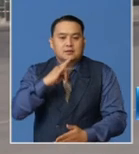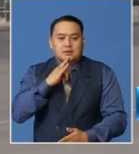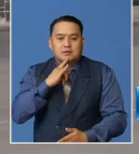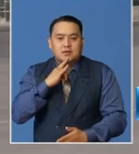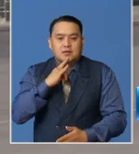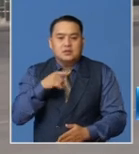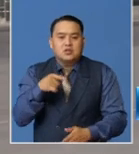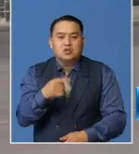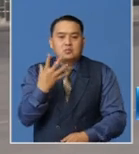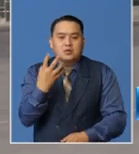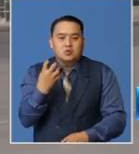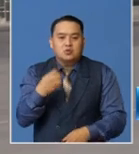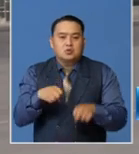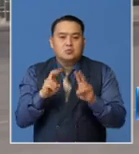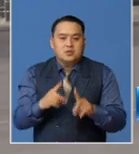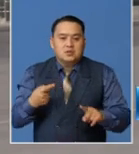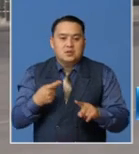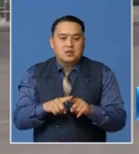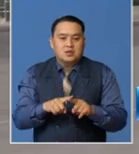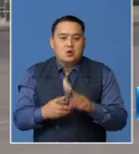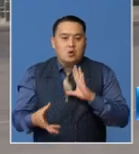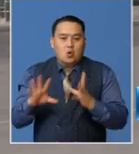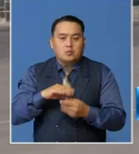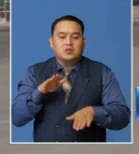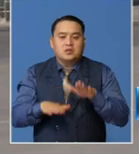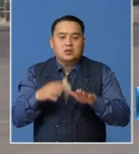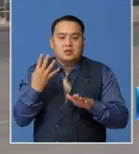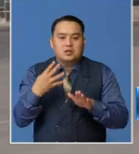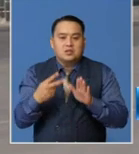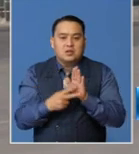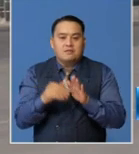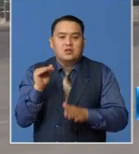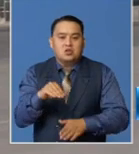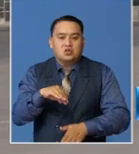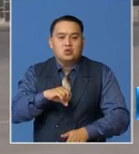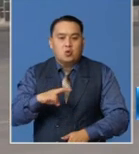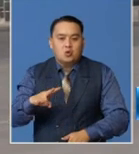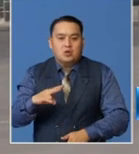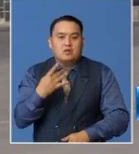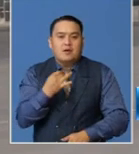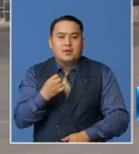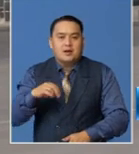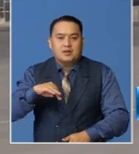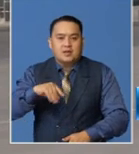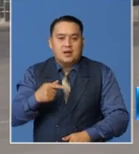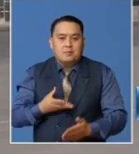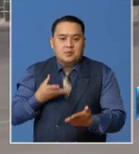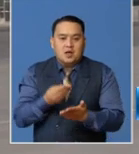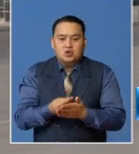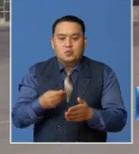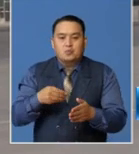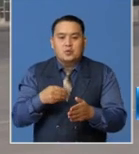пройдено 1500 2 единицы техники общий вес составил 39 тысяч тонн стоимостью 2 миллиарда тенге платежи в бюджет